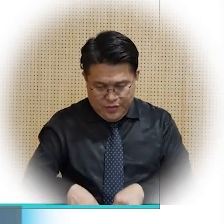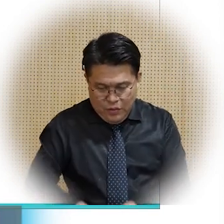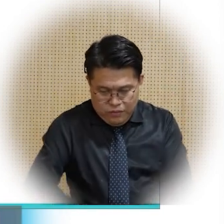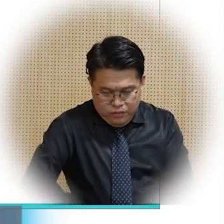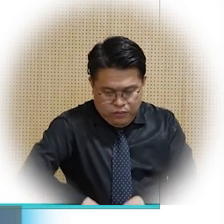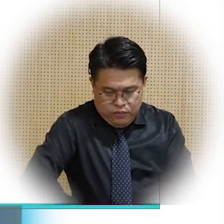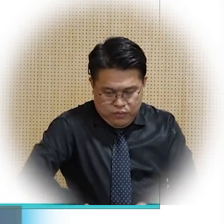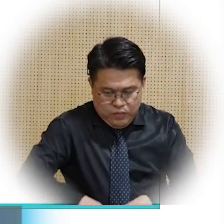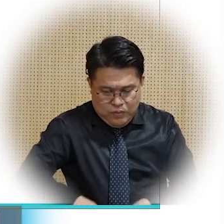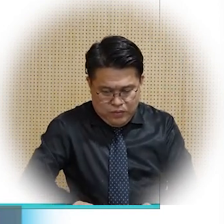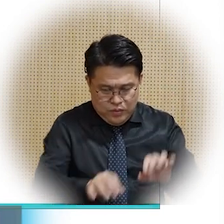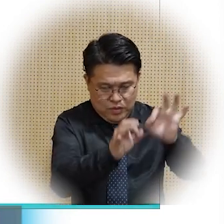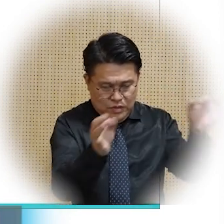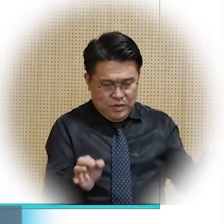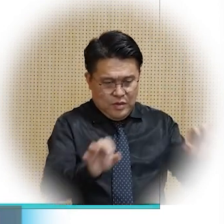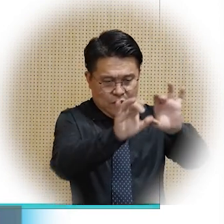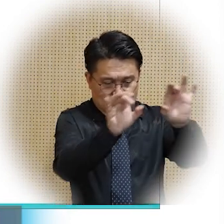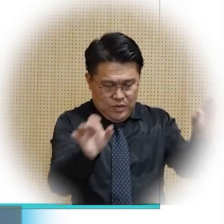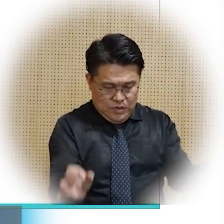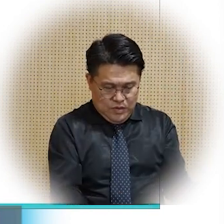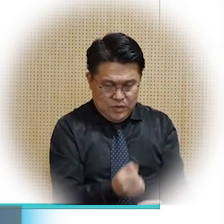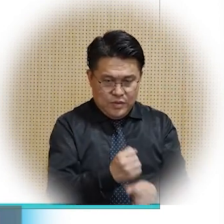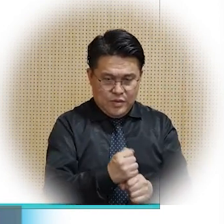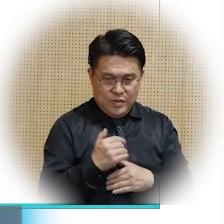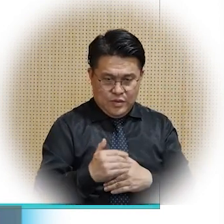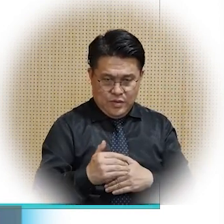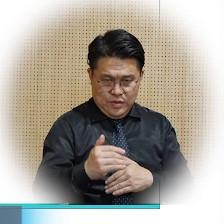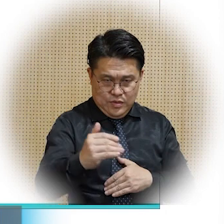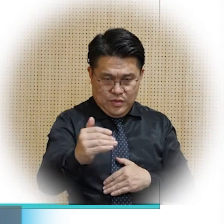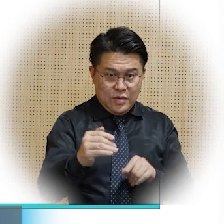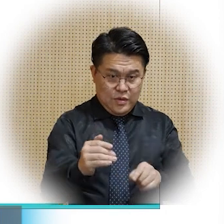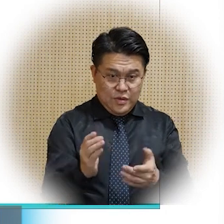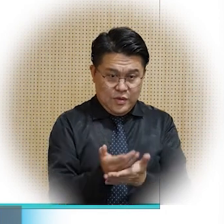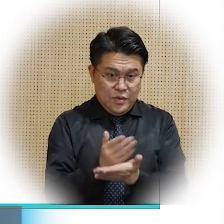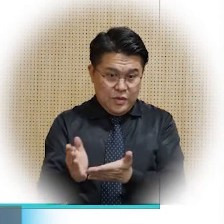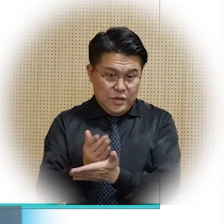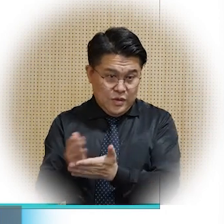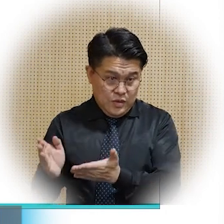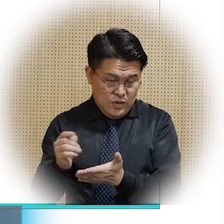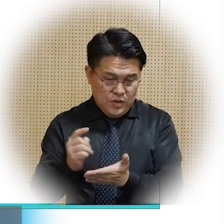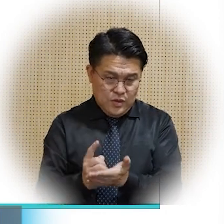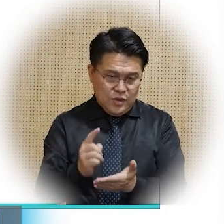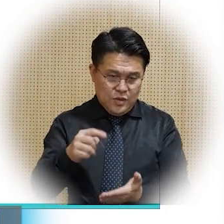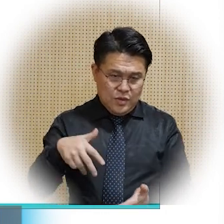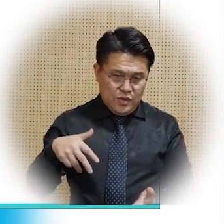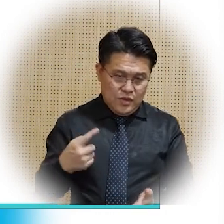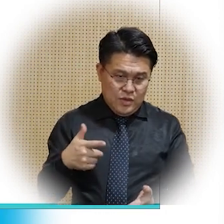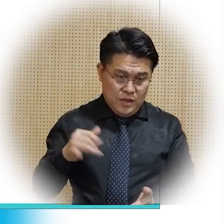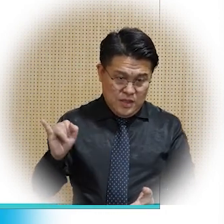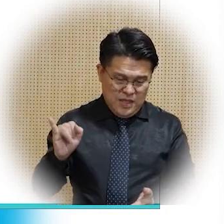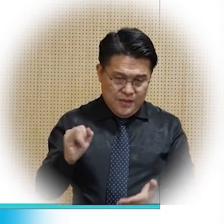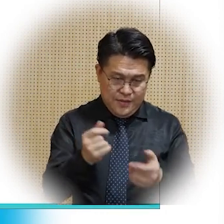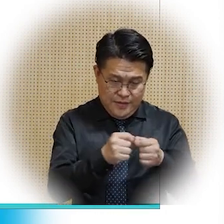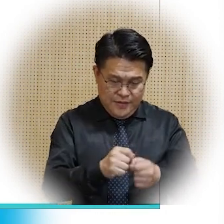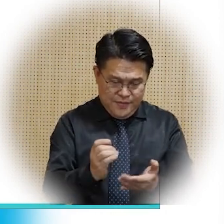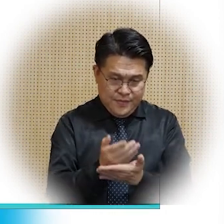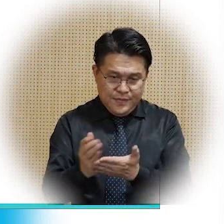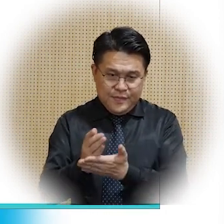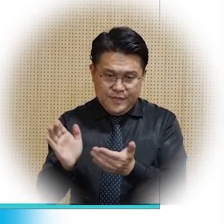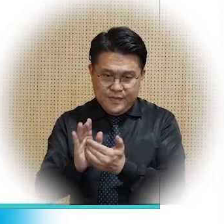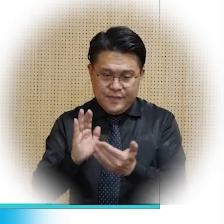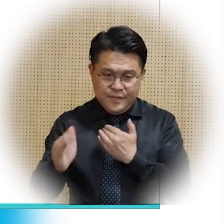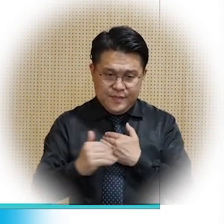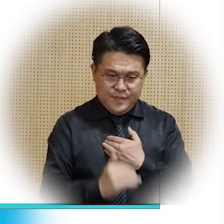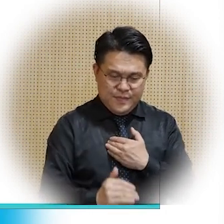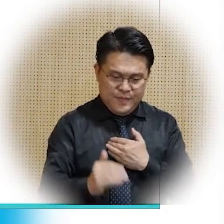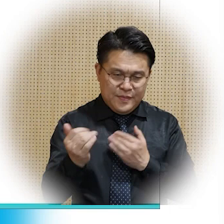다음에 바람을 주입하는 거, 바퀴를 장착하는 거, 뭐 이런 식으로 과제를 쪼개기라고 합니다. 네, 세부적으로